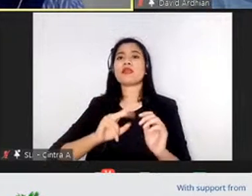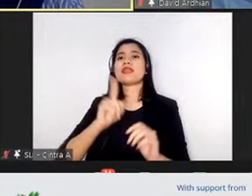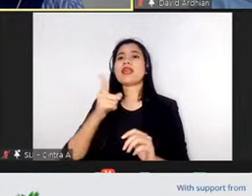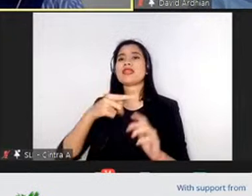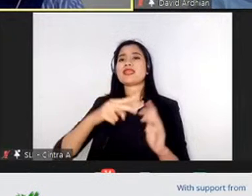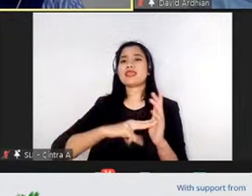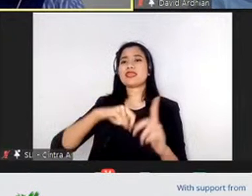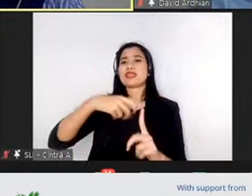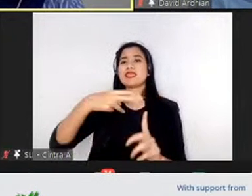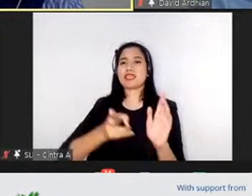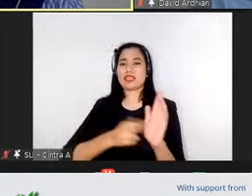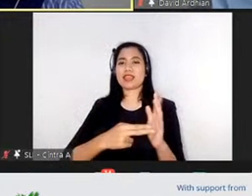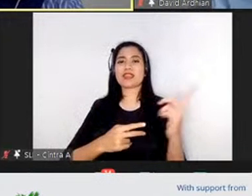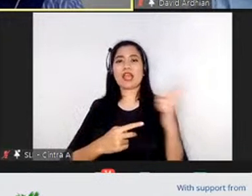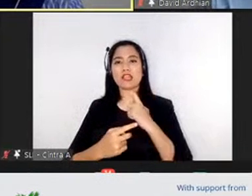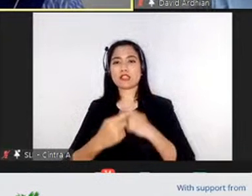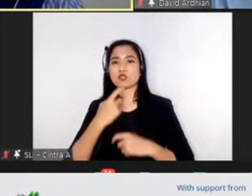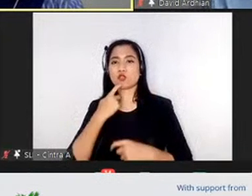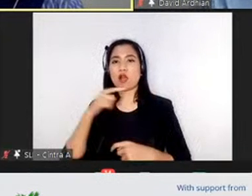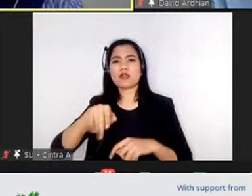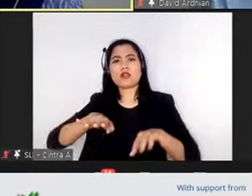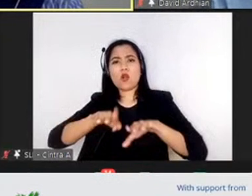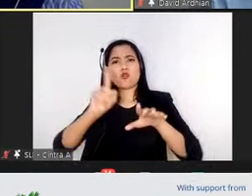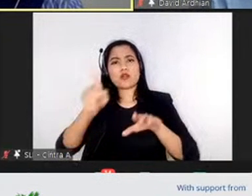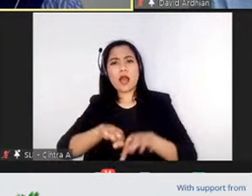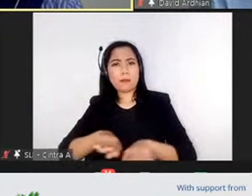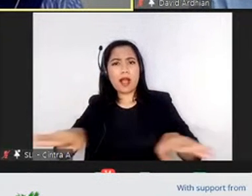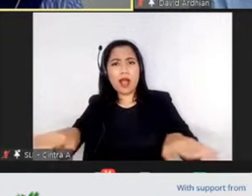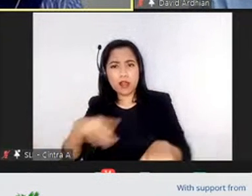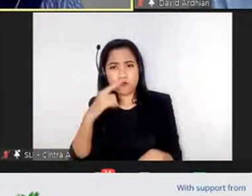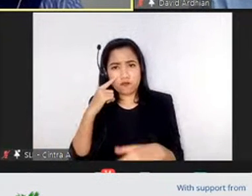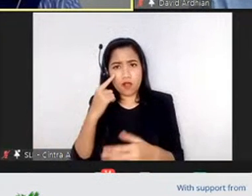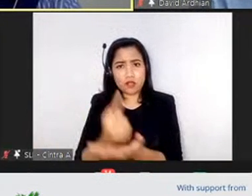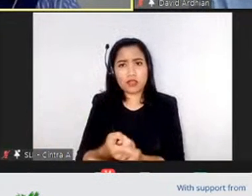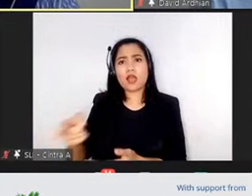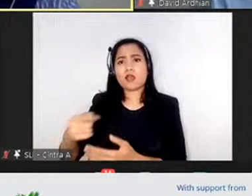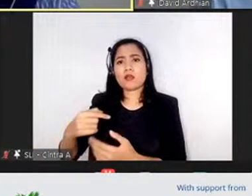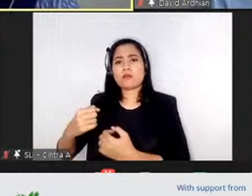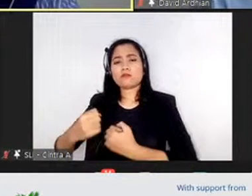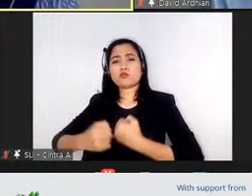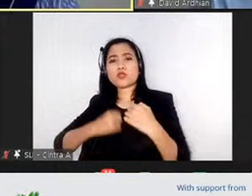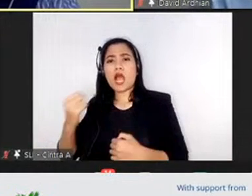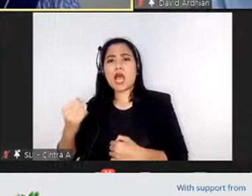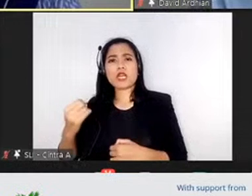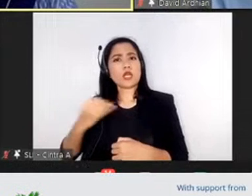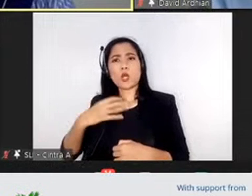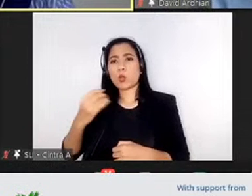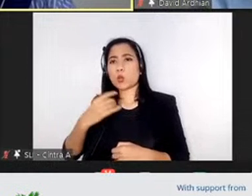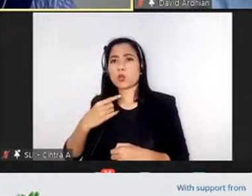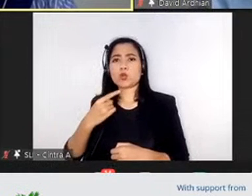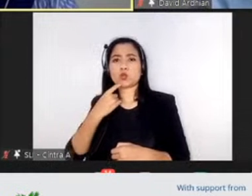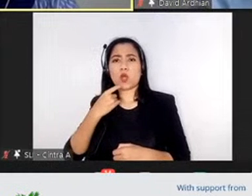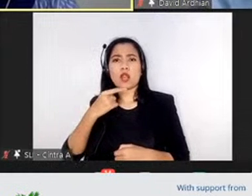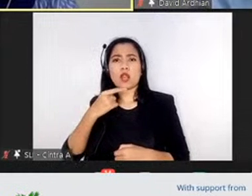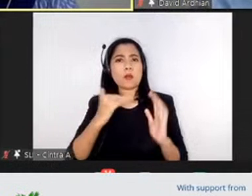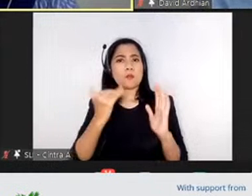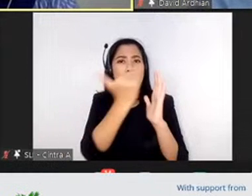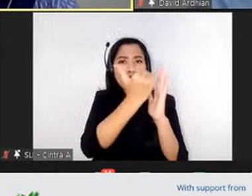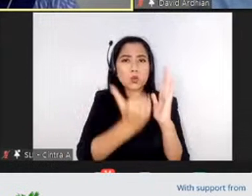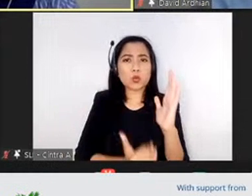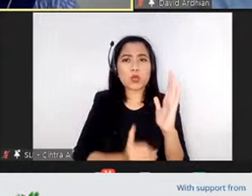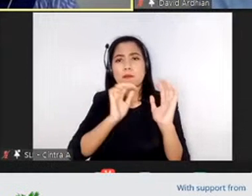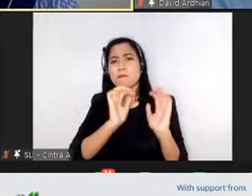beliau bertanya fakta di lapangan seringkiali perusahaan mengeluhkan terlalu banyak peraturan yang harus mereka jalankan ee mohon